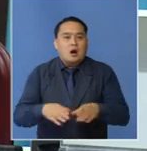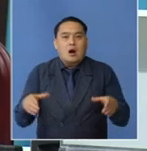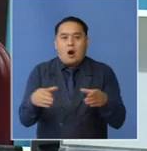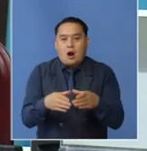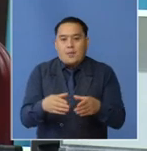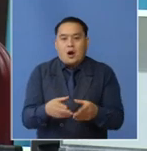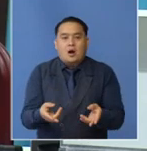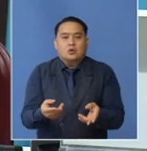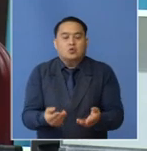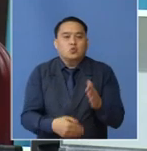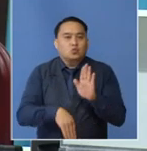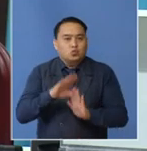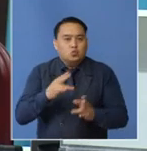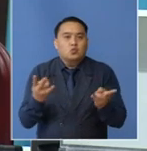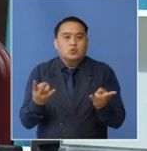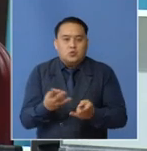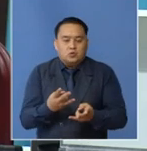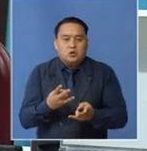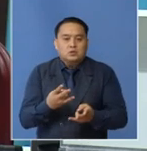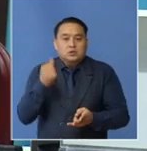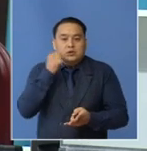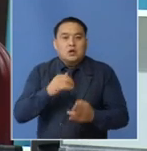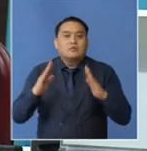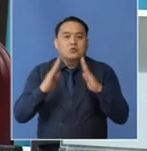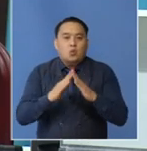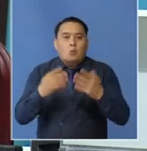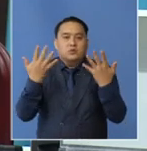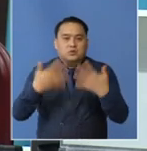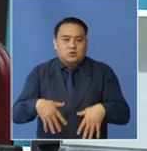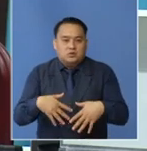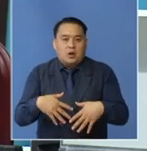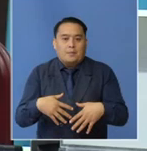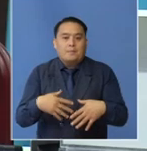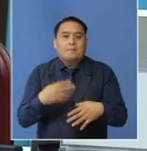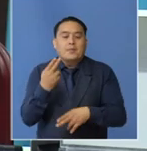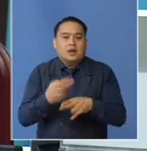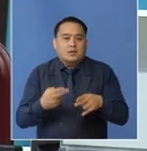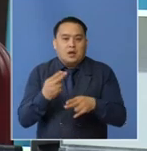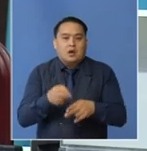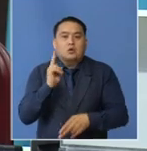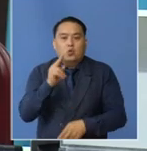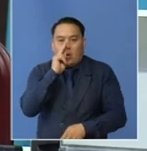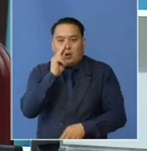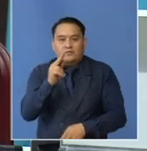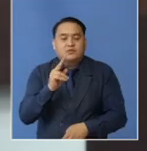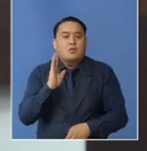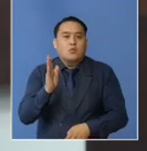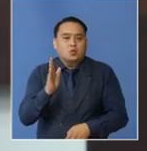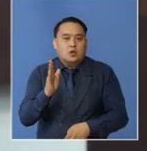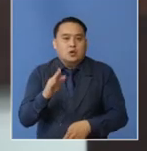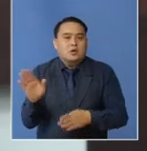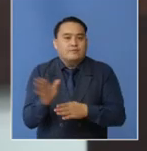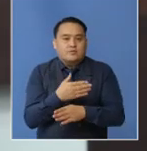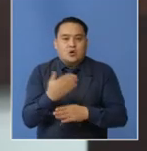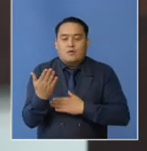также оставляет желать лучшего. Если завтра дом обвалится из-за испорченной металлоконструкции, кто будет отвечать, поручая устранить